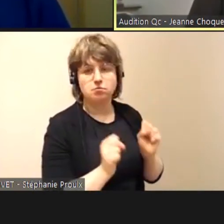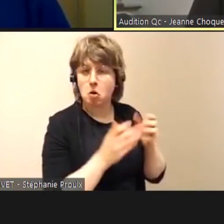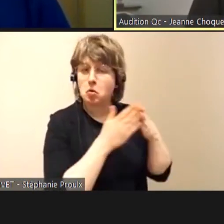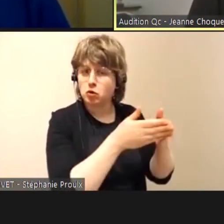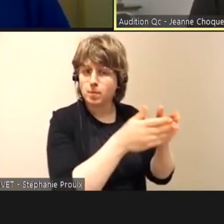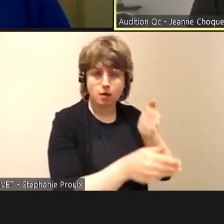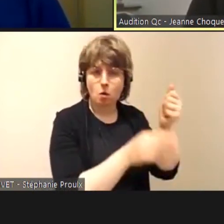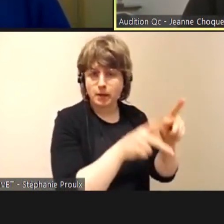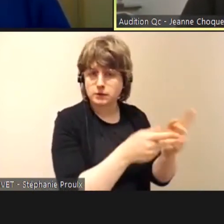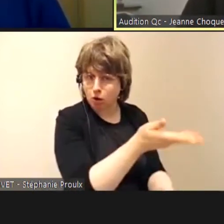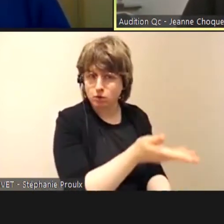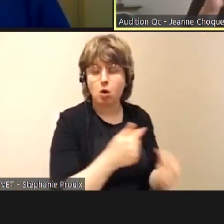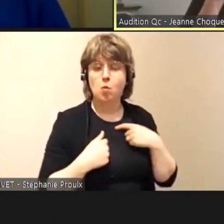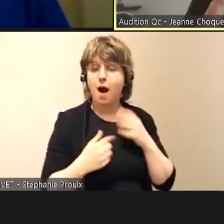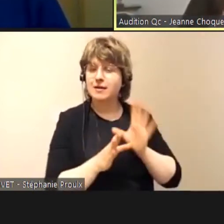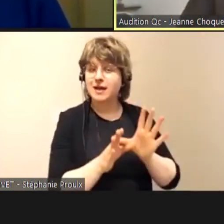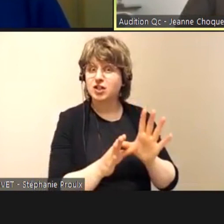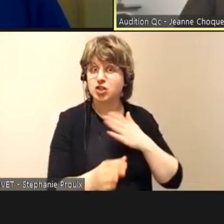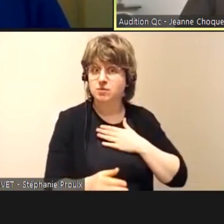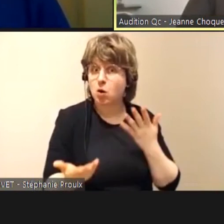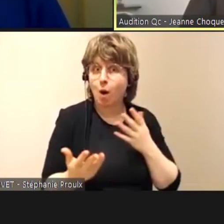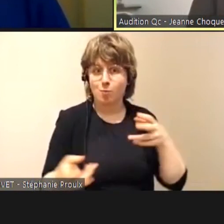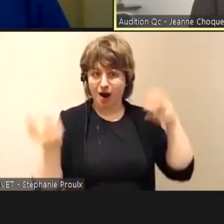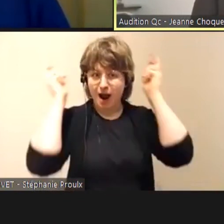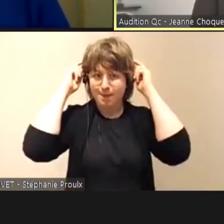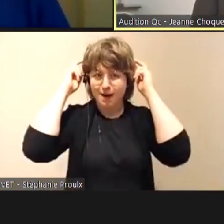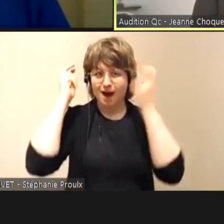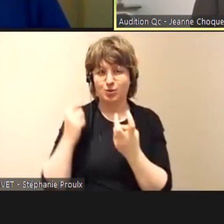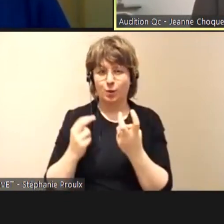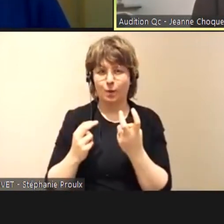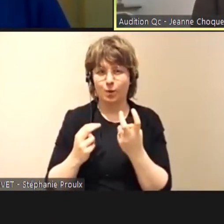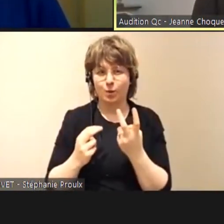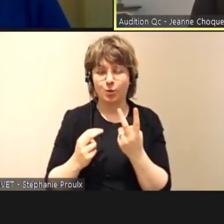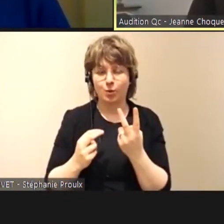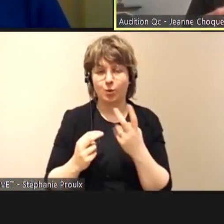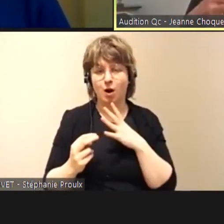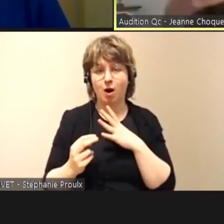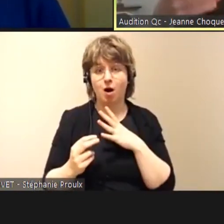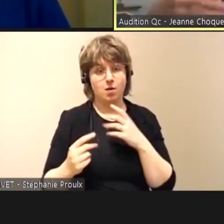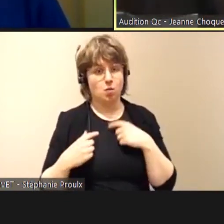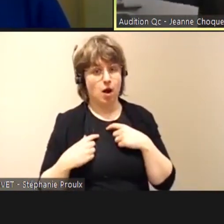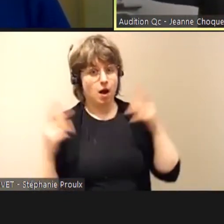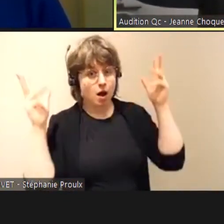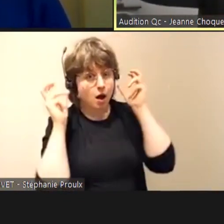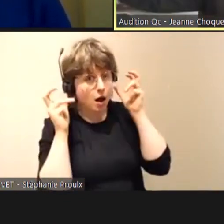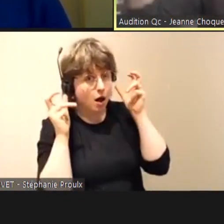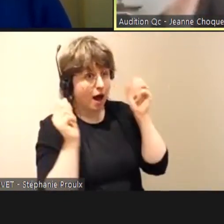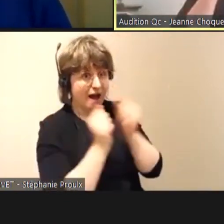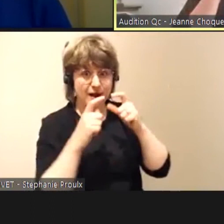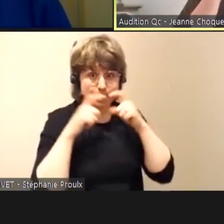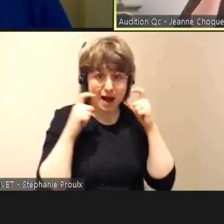les stratégies que j'utilise, parce que moi, j'ai 2 implants cochléaires et j'ai de la difficulté aussi quand il y a un masque, puis en plus